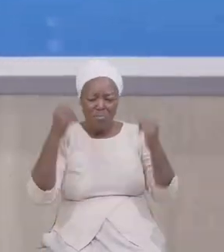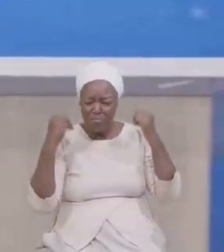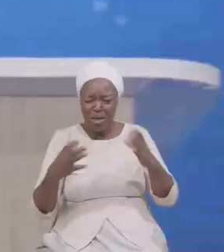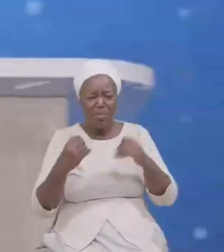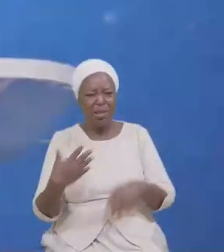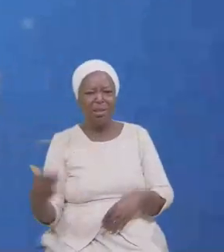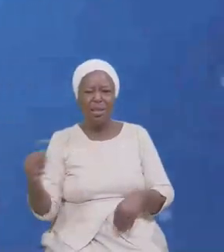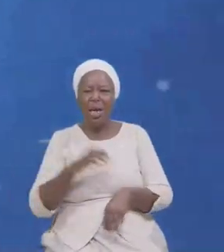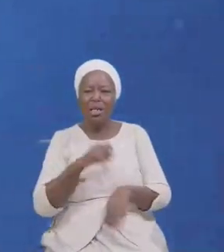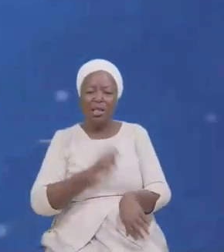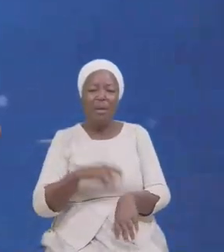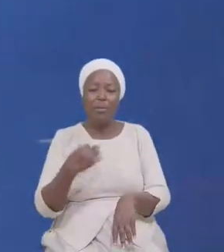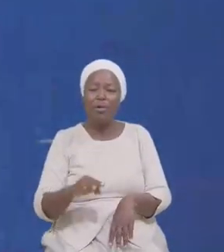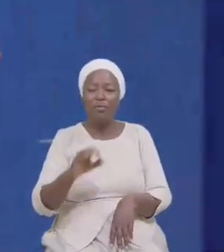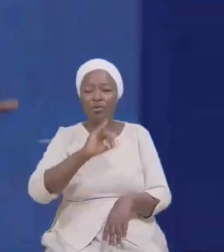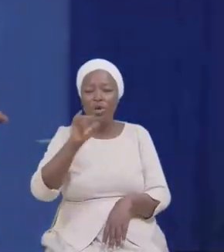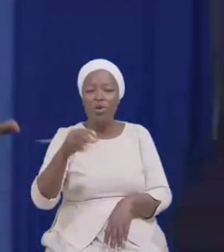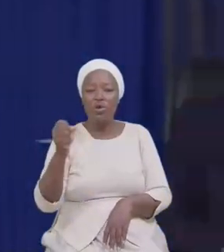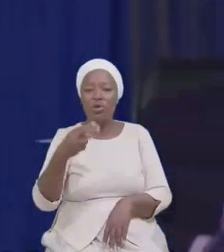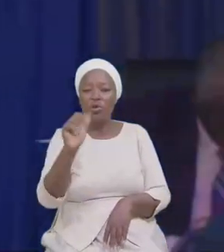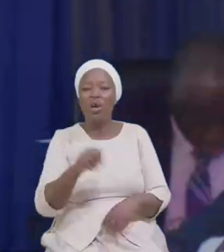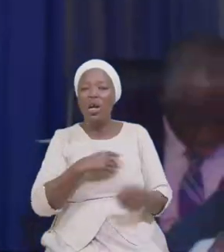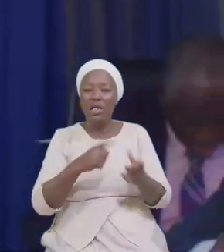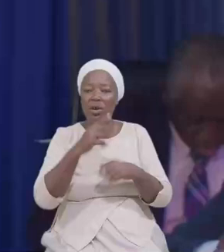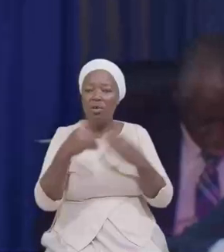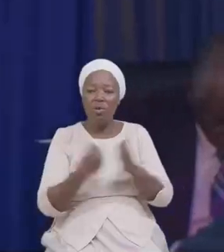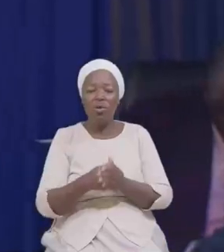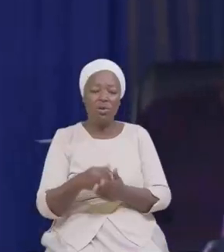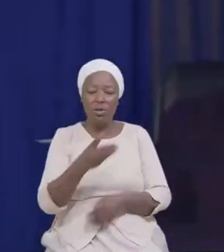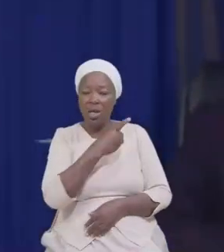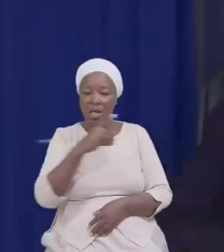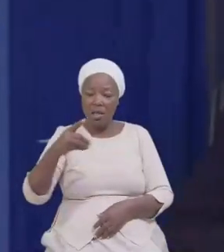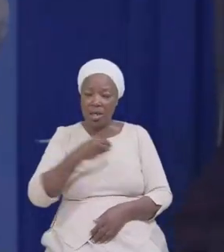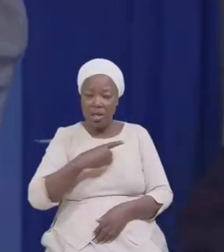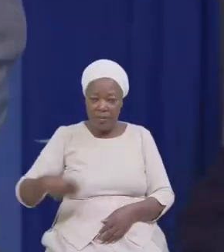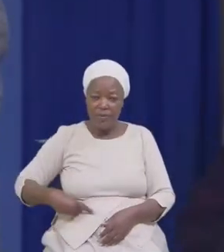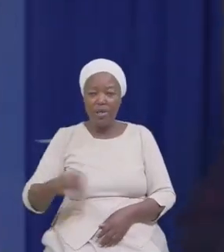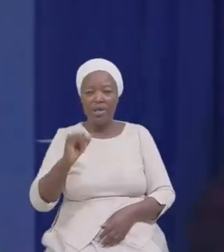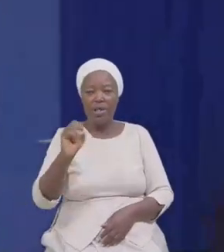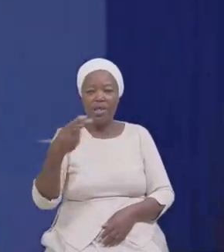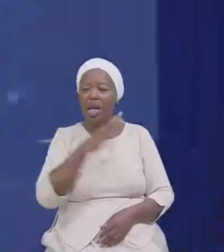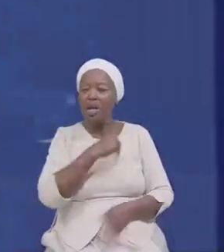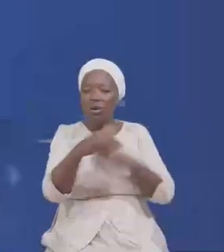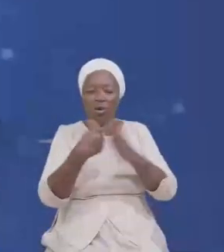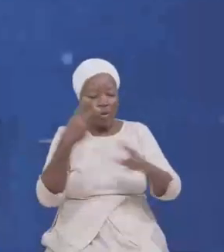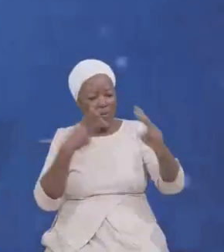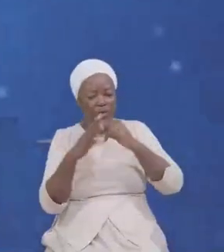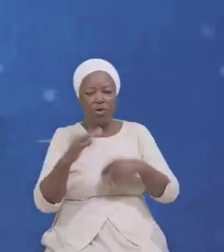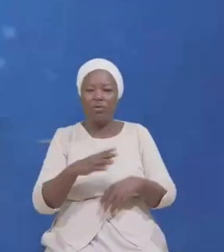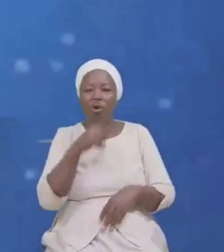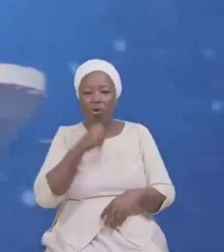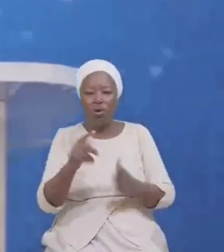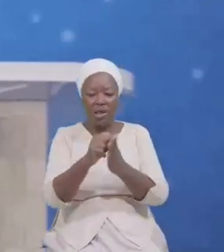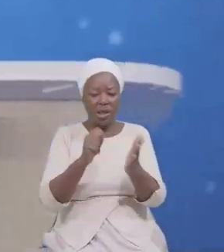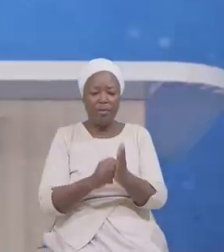Moïse, d'Élie, d'Élisée et de David et d'Ésaïe et de tous les prophètes de l'Ancien Testament, les